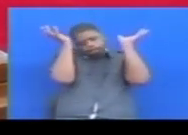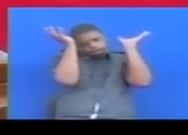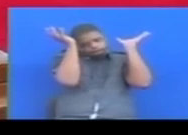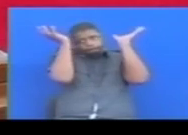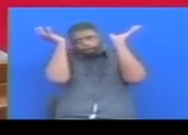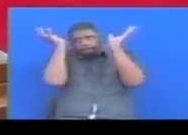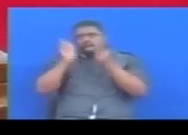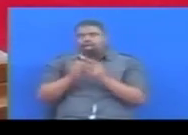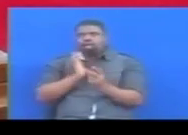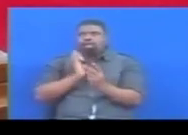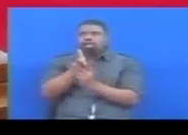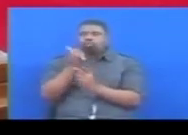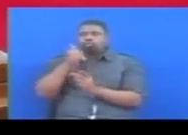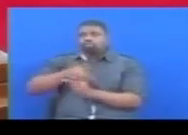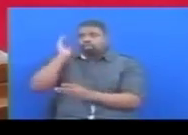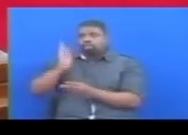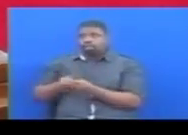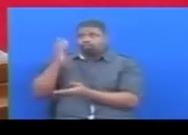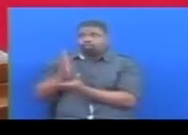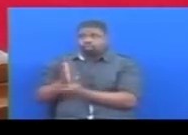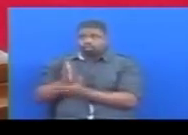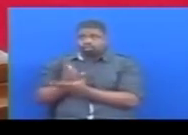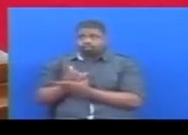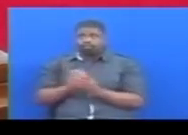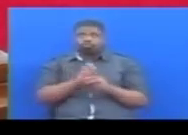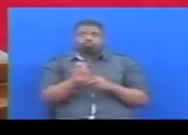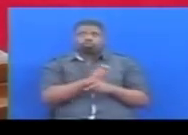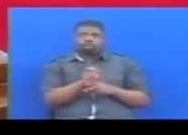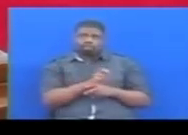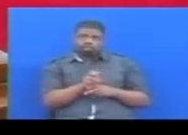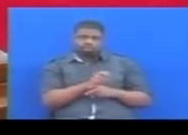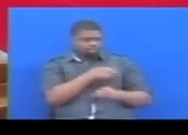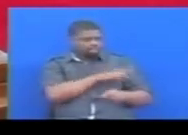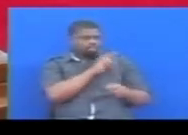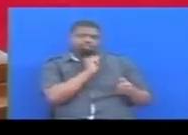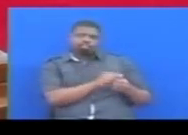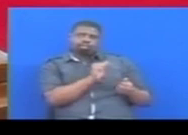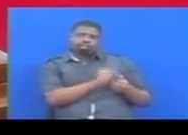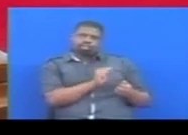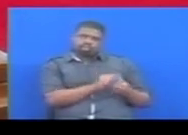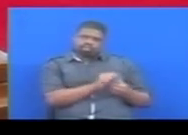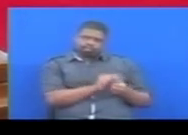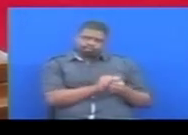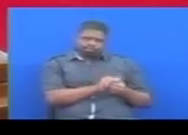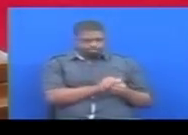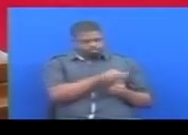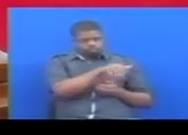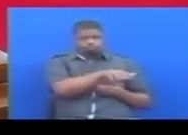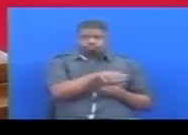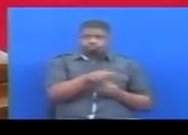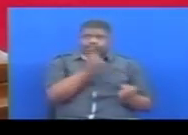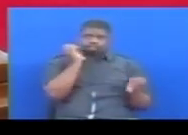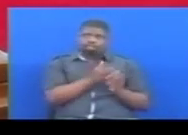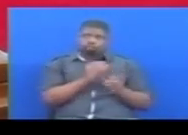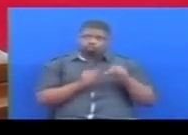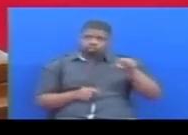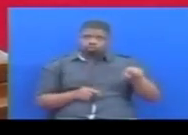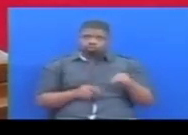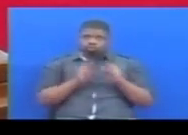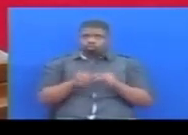serikali ni kuhakikisha kuwa tunalinda rasilimali za uvuvi. Lakini katika lengo hilo hatuko